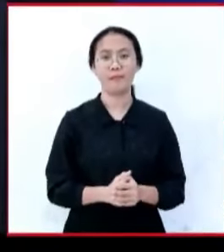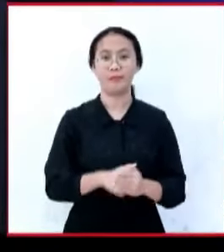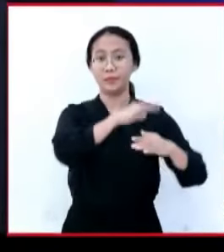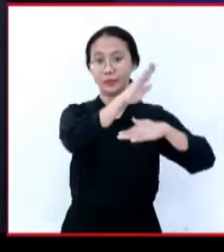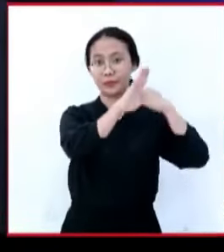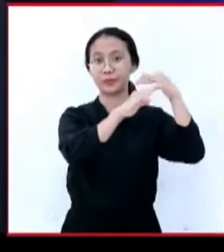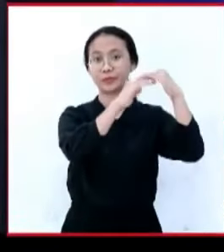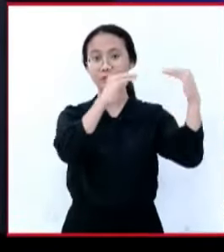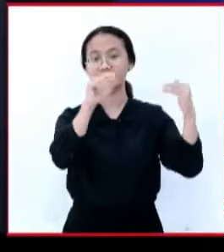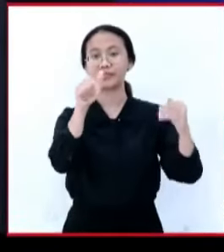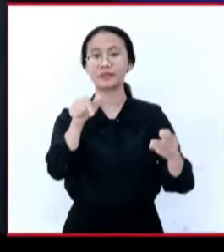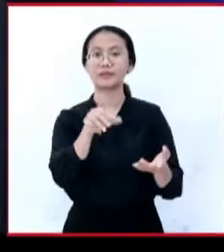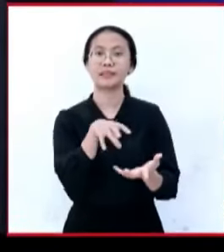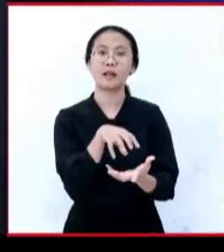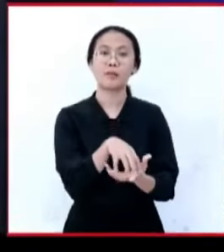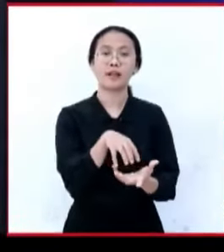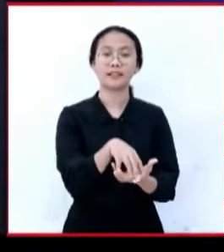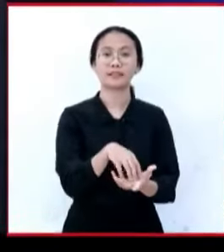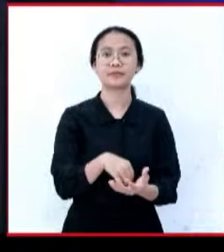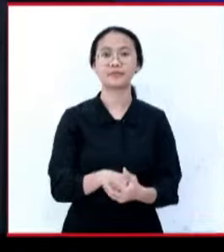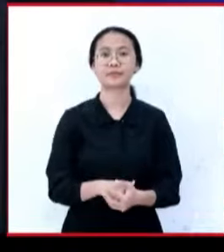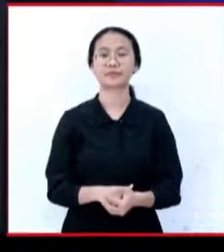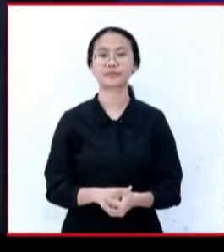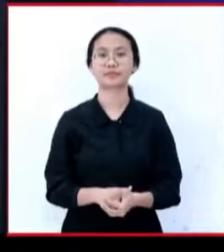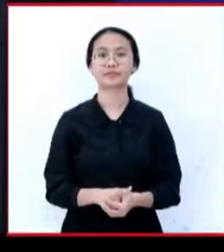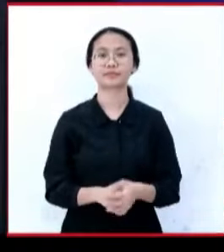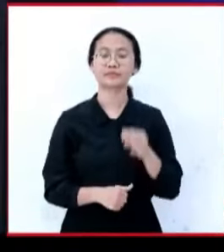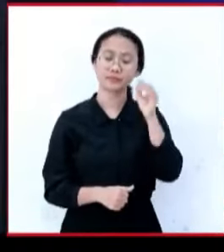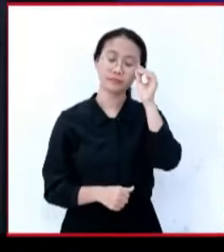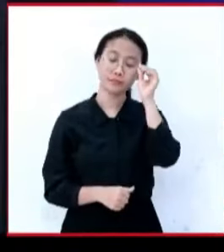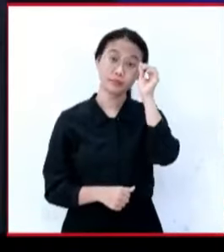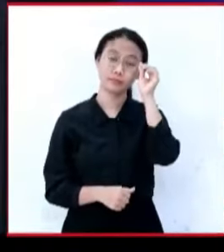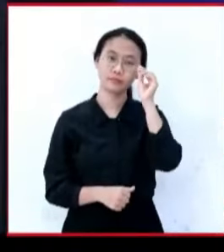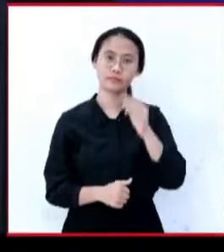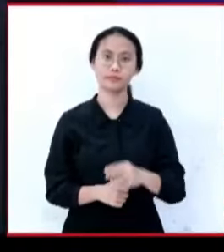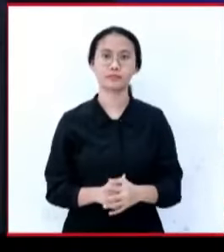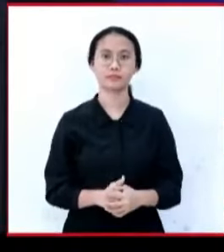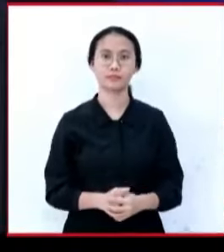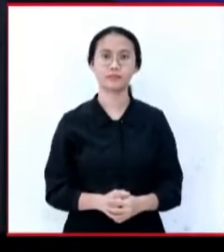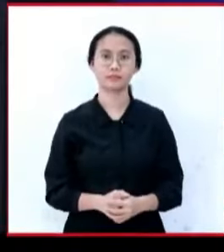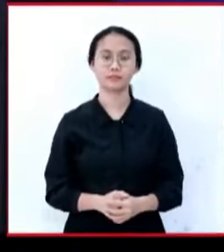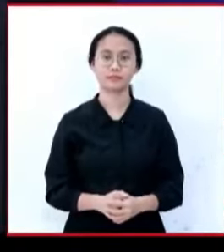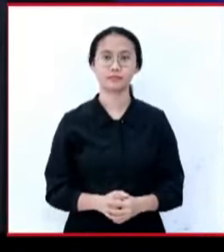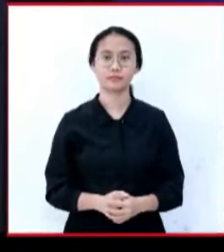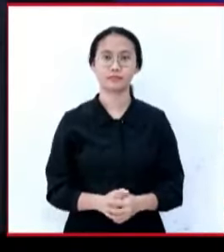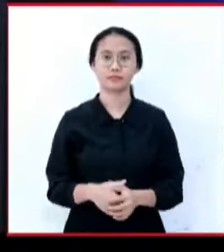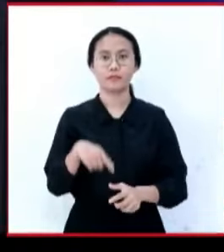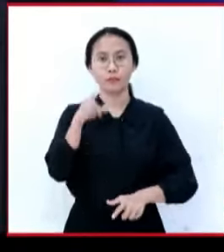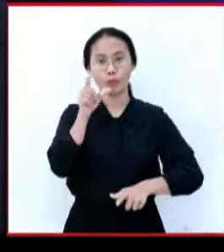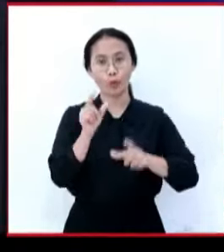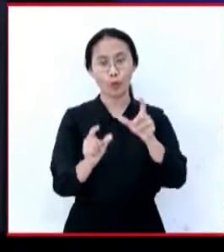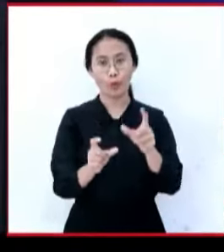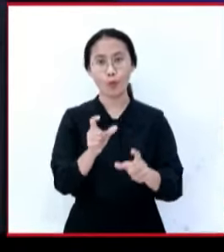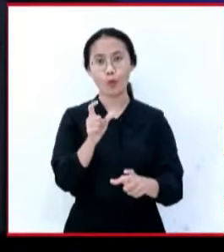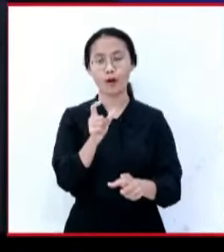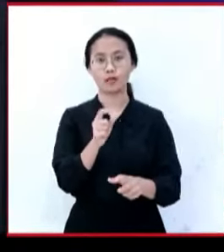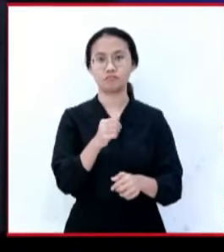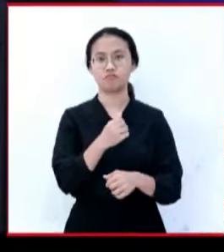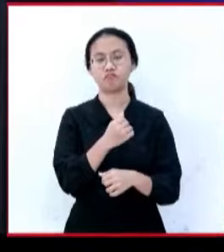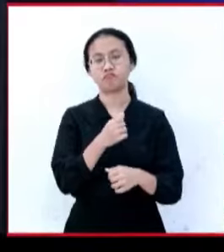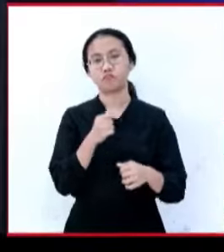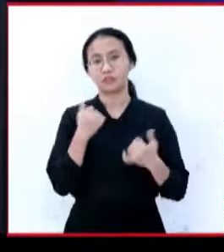itu adanya dalam dimensi kegagalan orang dengan segala macam kecanggihan